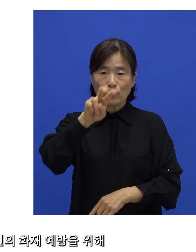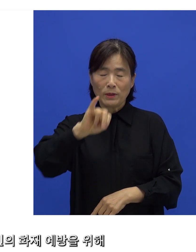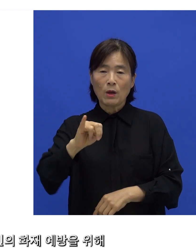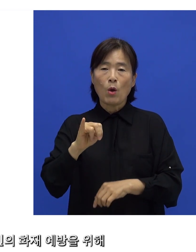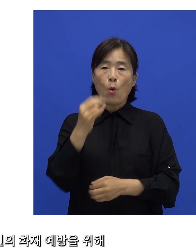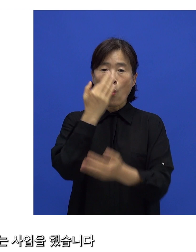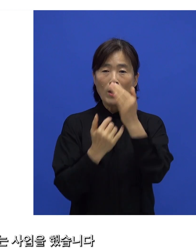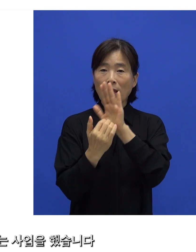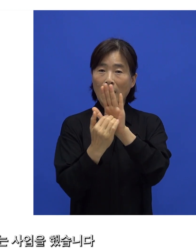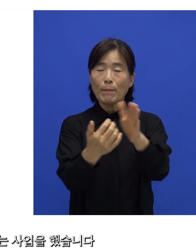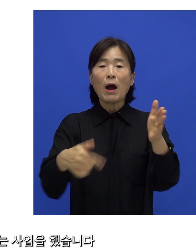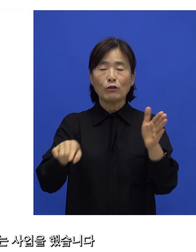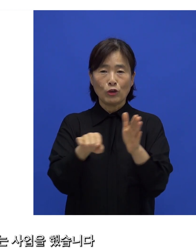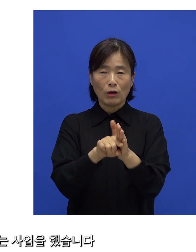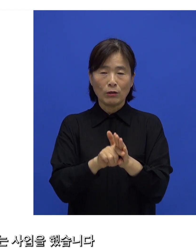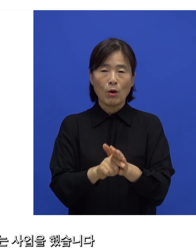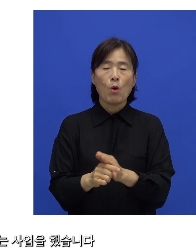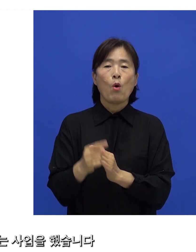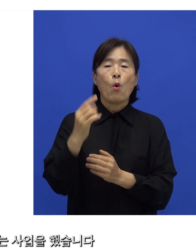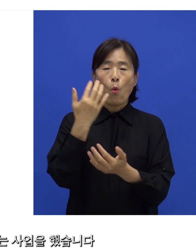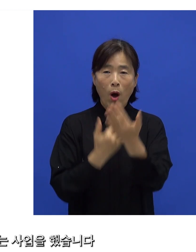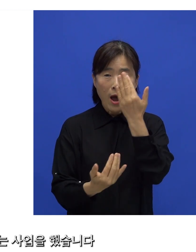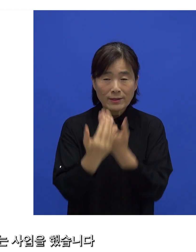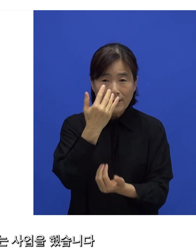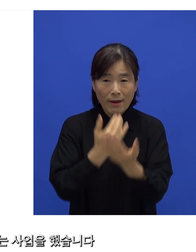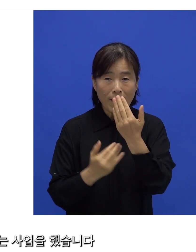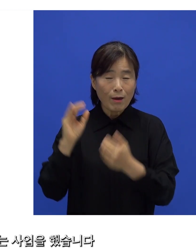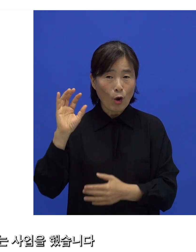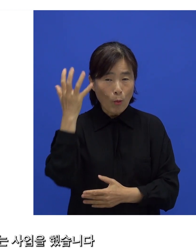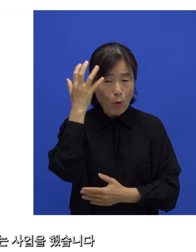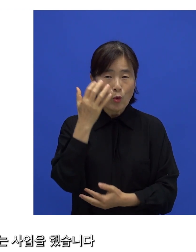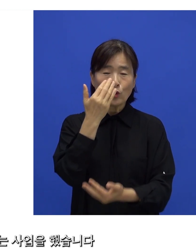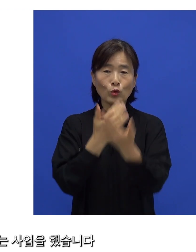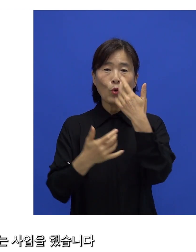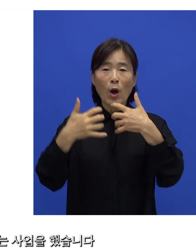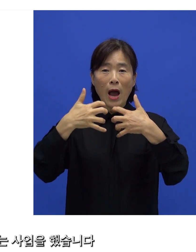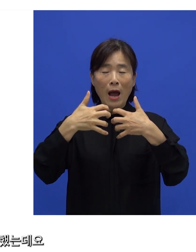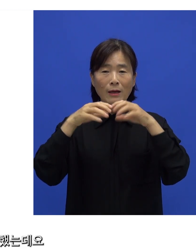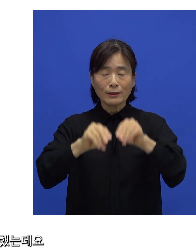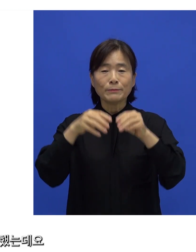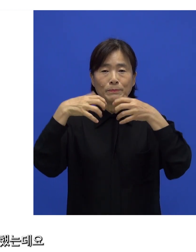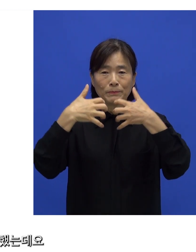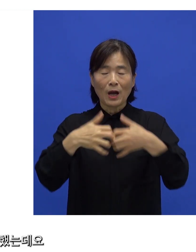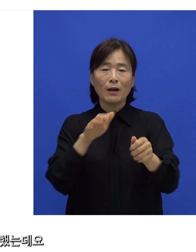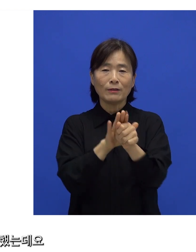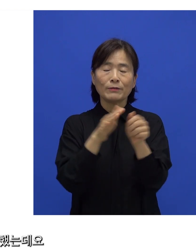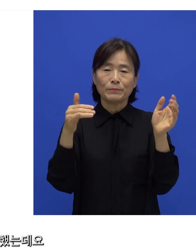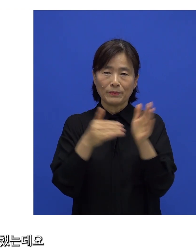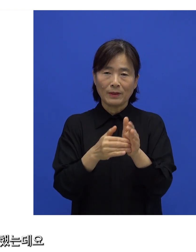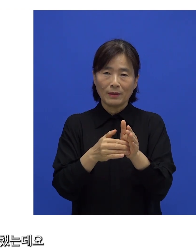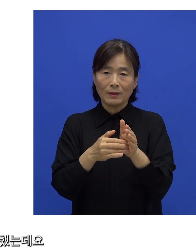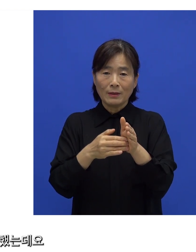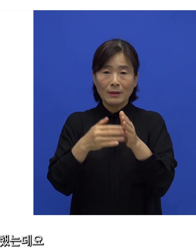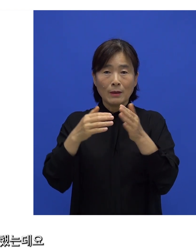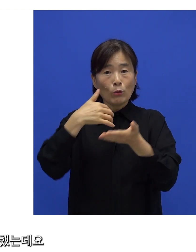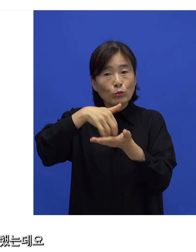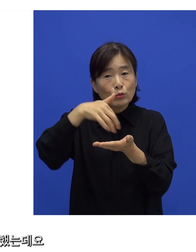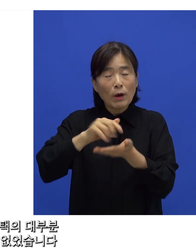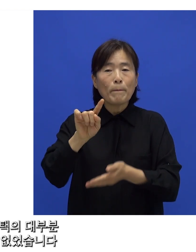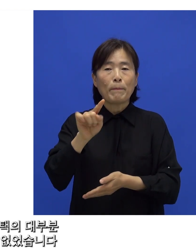예방을 위해 화재 경보기와 소화기를 지원하는 사업을 했습니다. 100가구 정도를